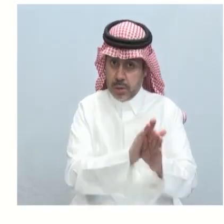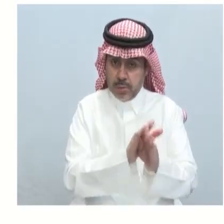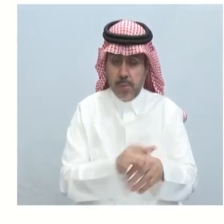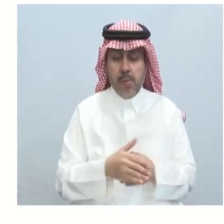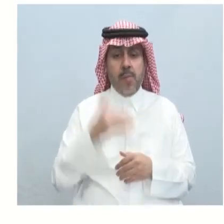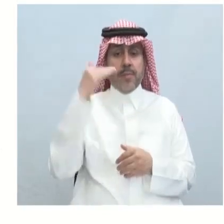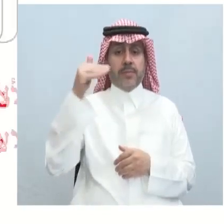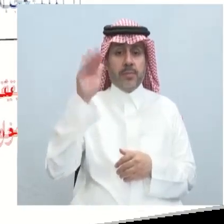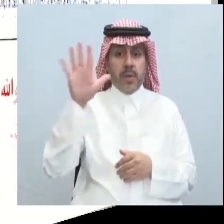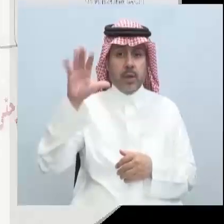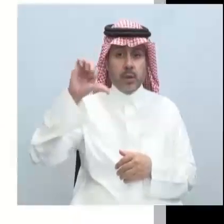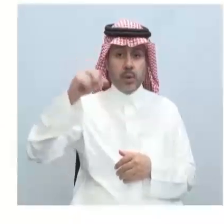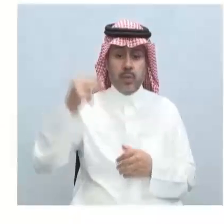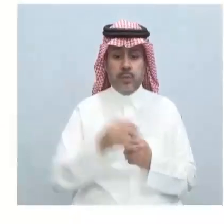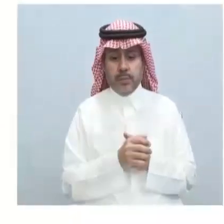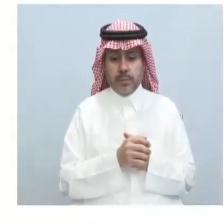الخشوع